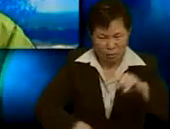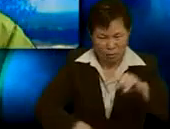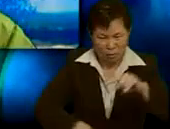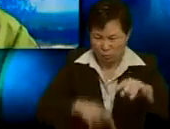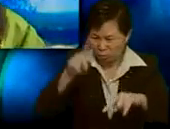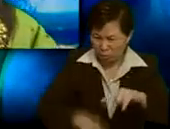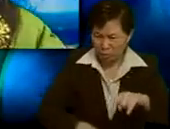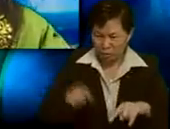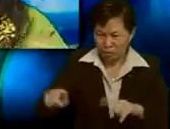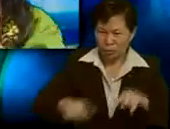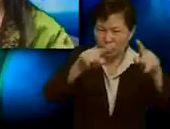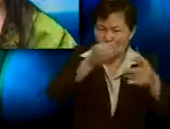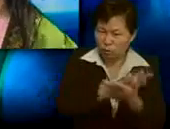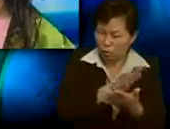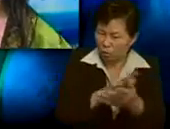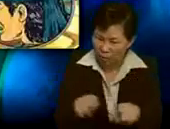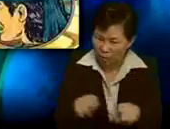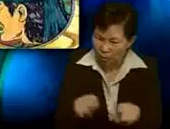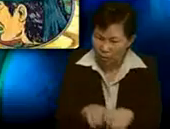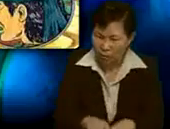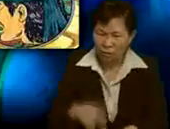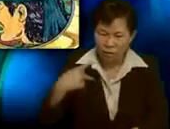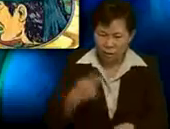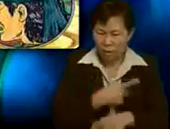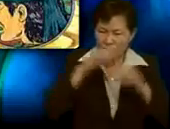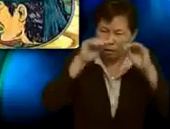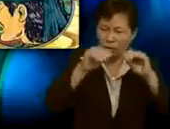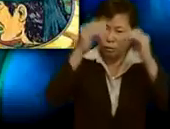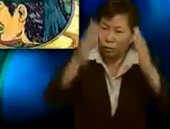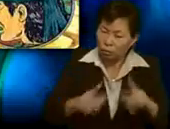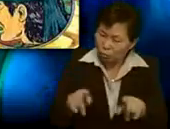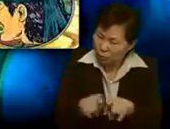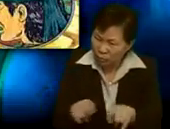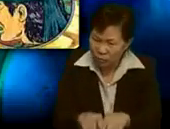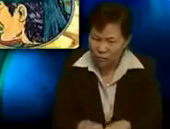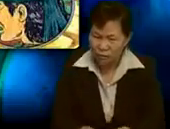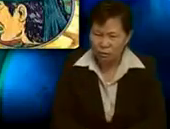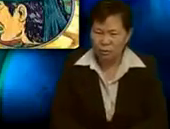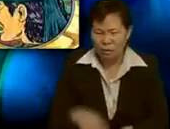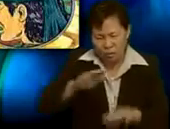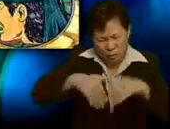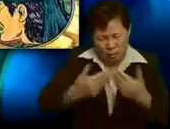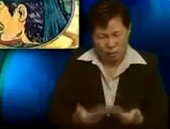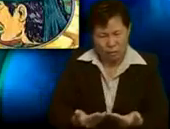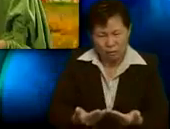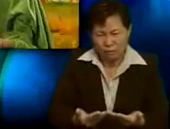Mustahil. Dia pergi ke sekolah yang sama. Kami pun diajar oleh guru yang sama.